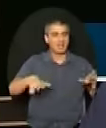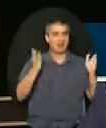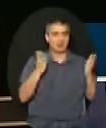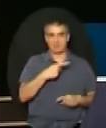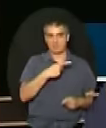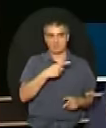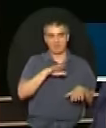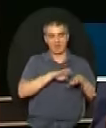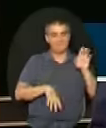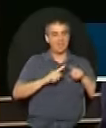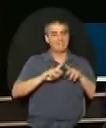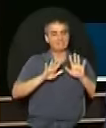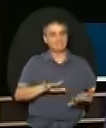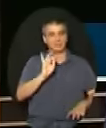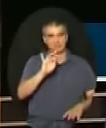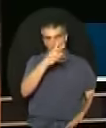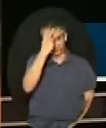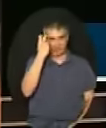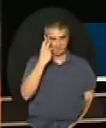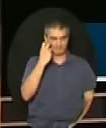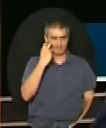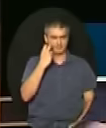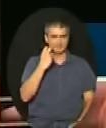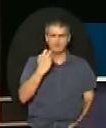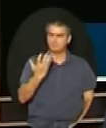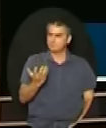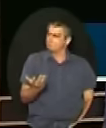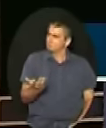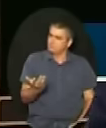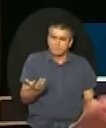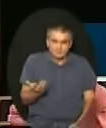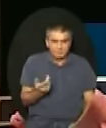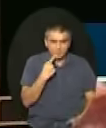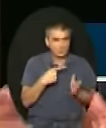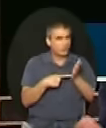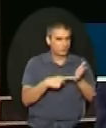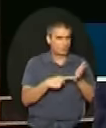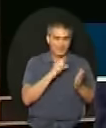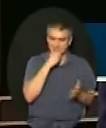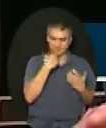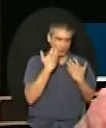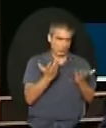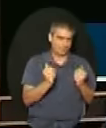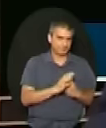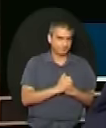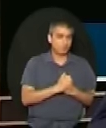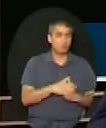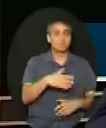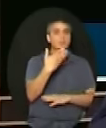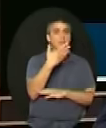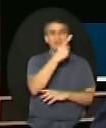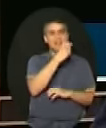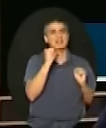בנגב בהפליה בגזענות נגד הערבים. תקח משל היסטורי. מדינת